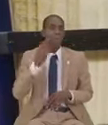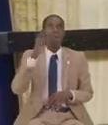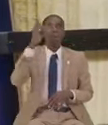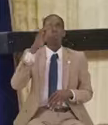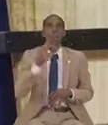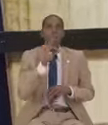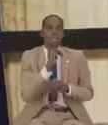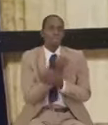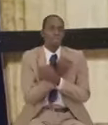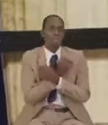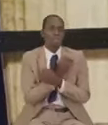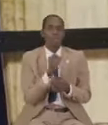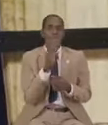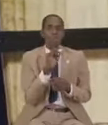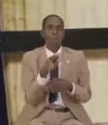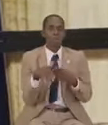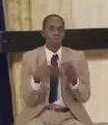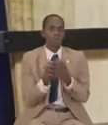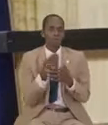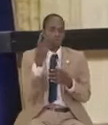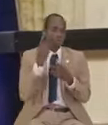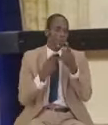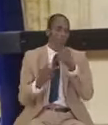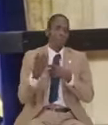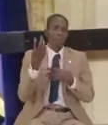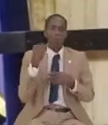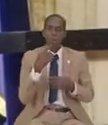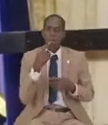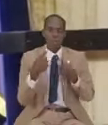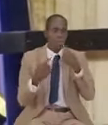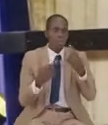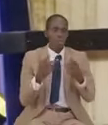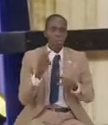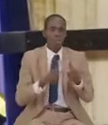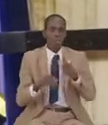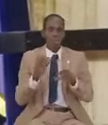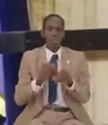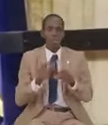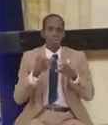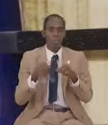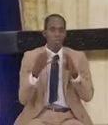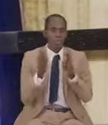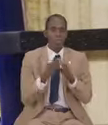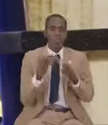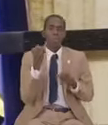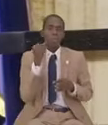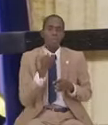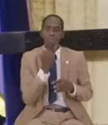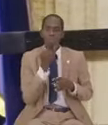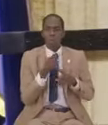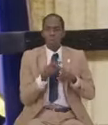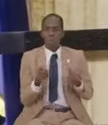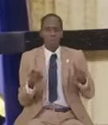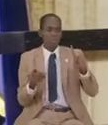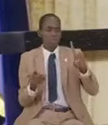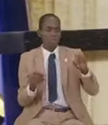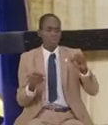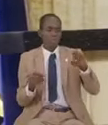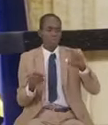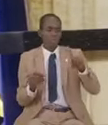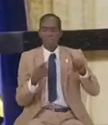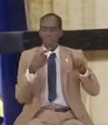dans les prophètes disaient au peuple de Juda au peuple de Jérusalem Jérusalem au peuple d'Israël mais